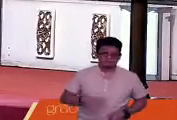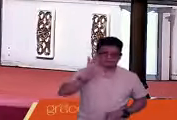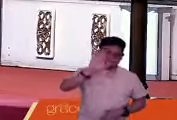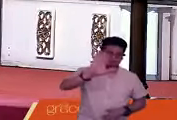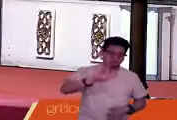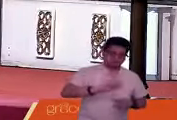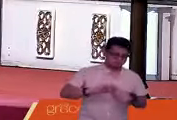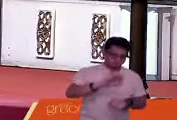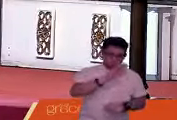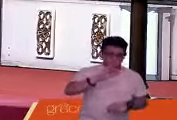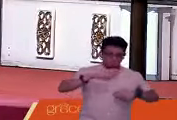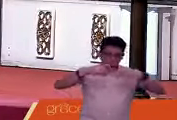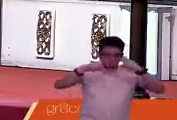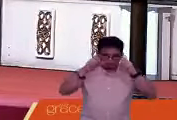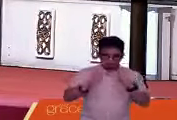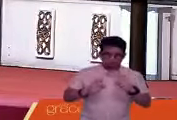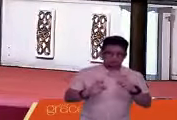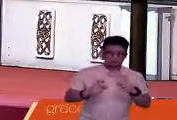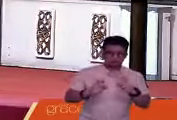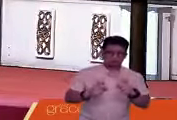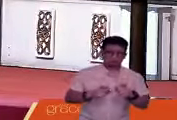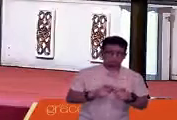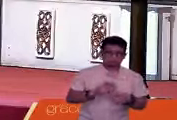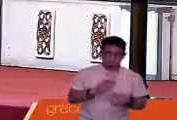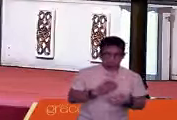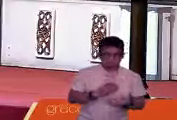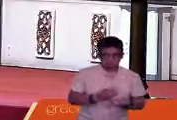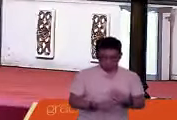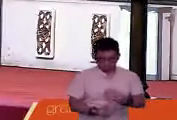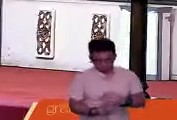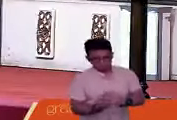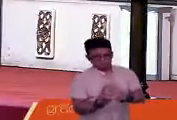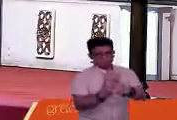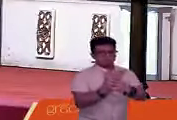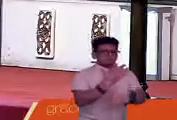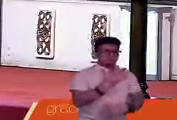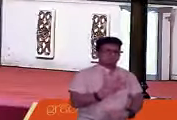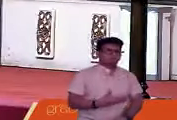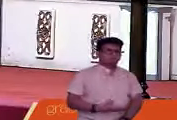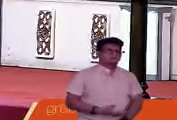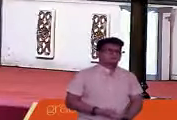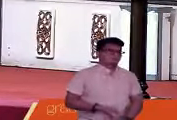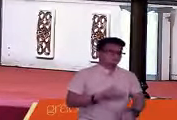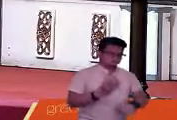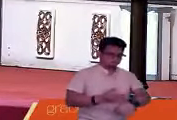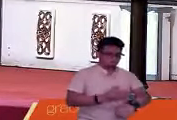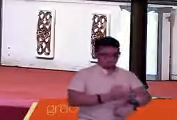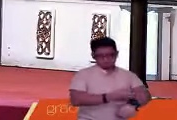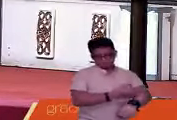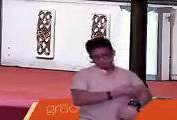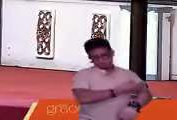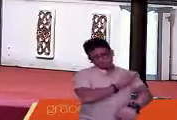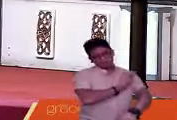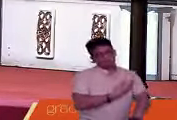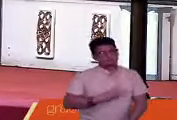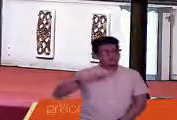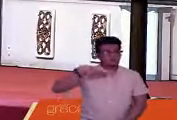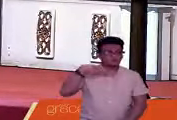your soul must prosper. Your soul must prosper. Mga kaigsunan, we